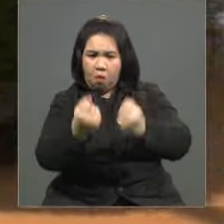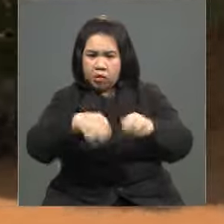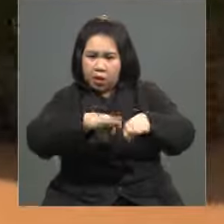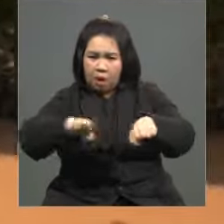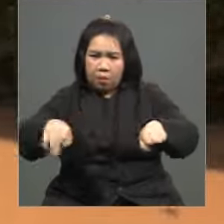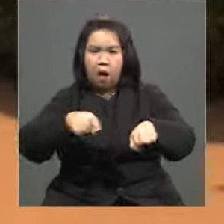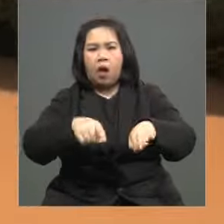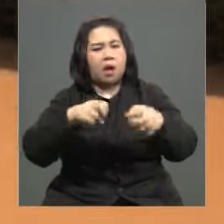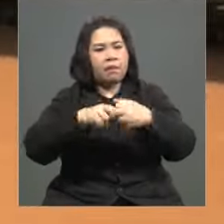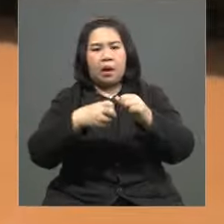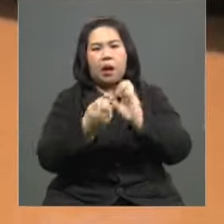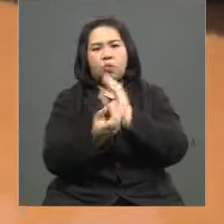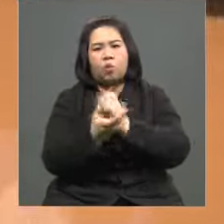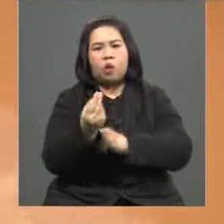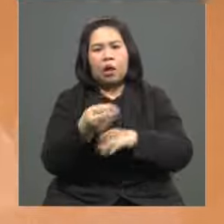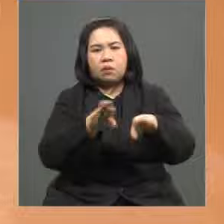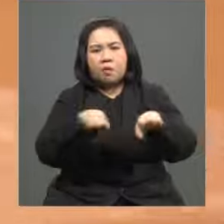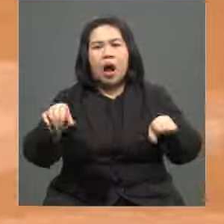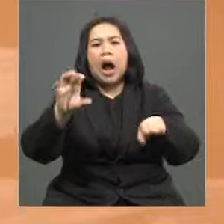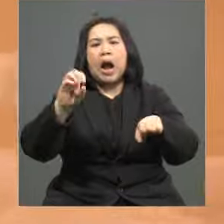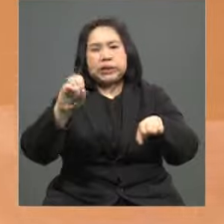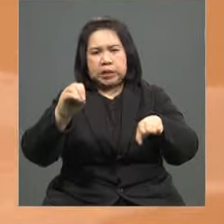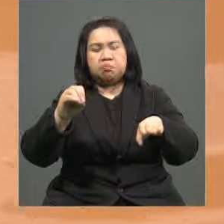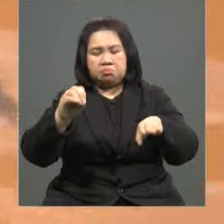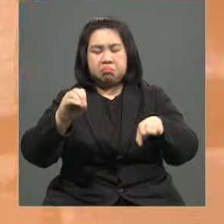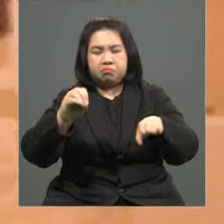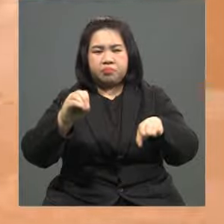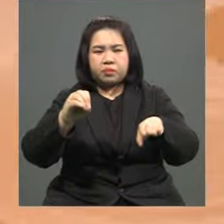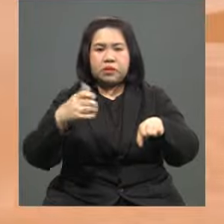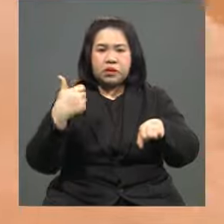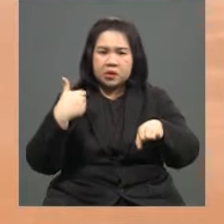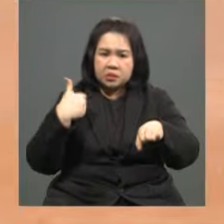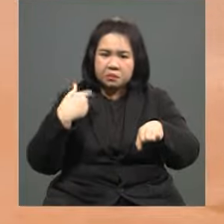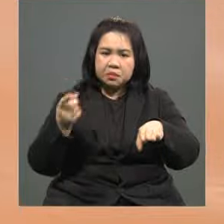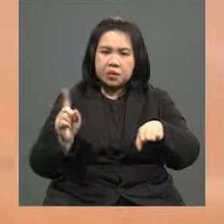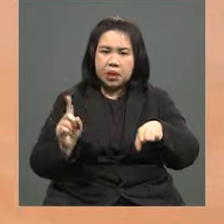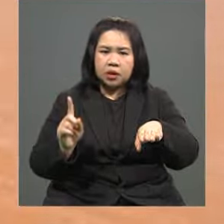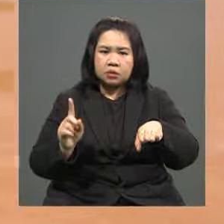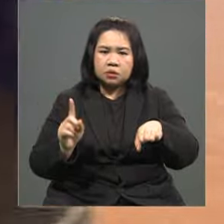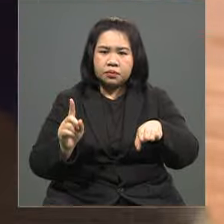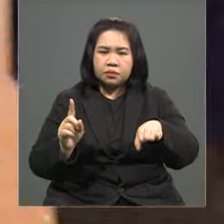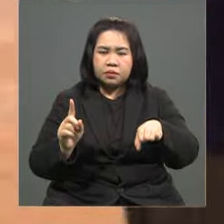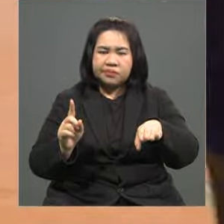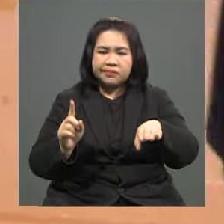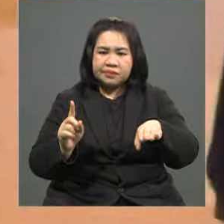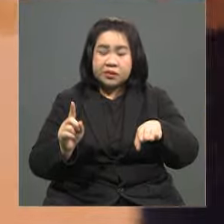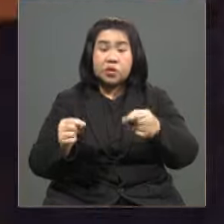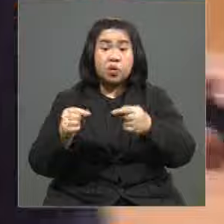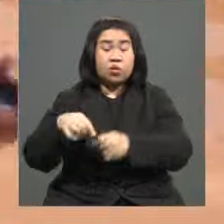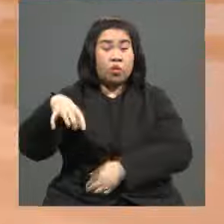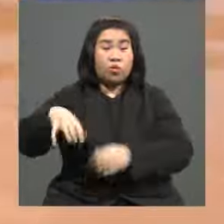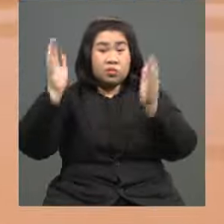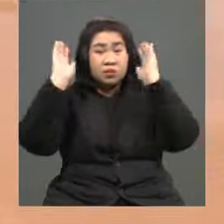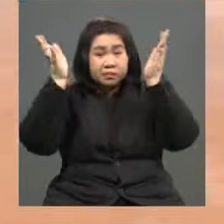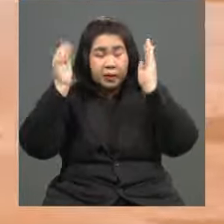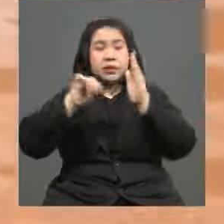ยนต์รถกระบะเนี่ยเสียหายรวมๆแล้วประมาณ 50คันที่อยู่รอบๆสถานีนะครับนอกจากนี้ในส่วนของอ่าพื้นที่สถานีวิทยุกระชายเสียงแห่ง